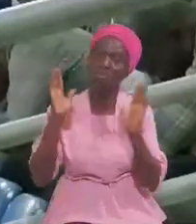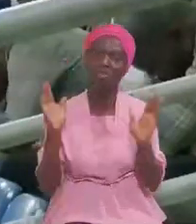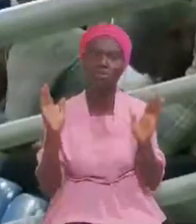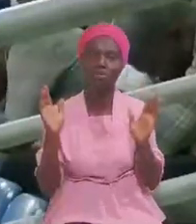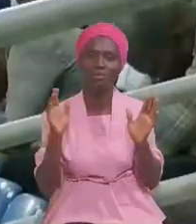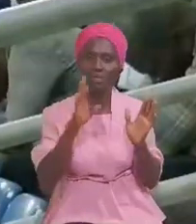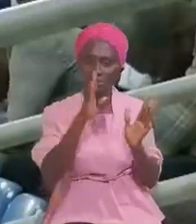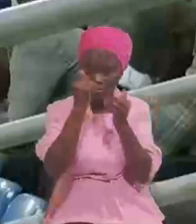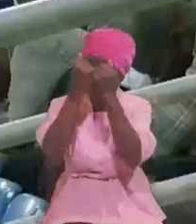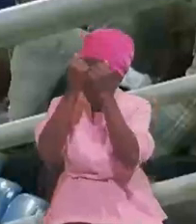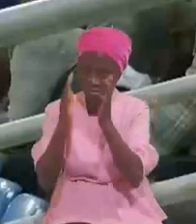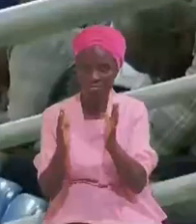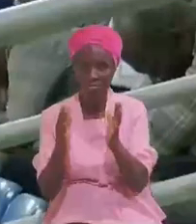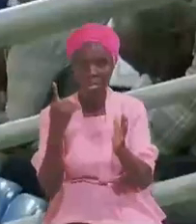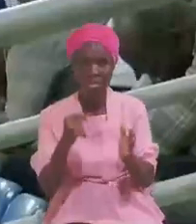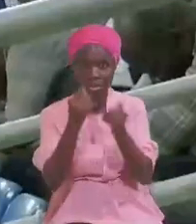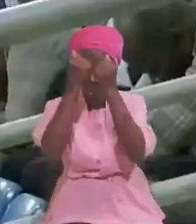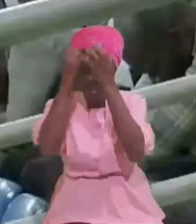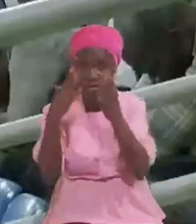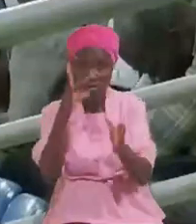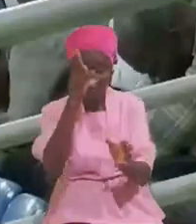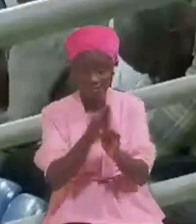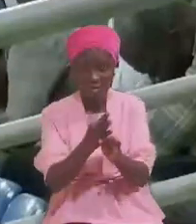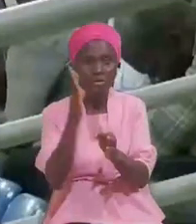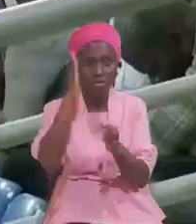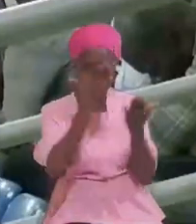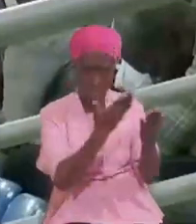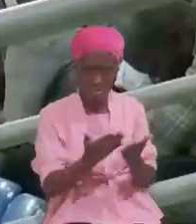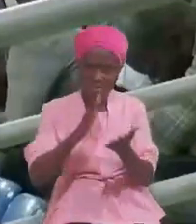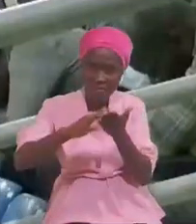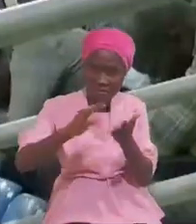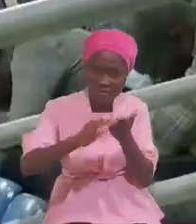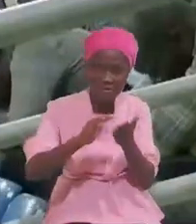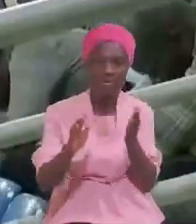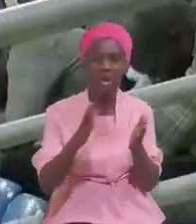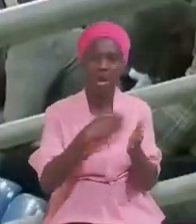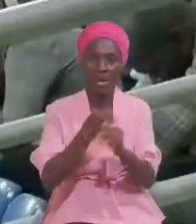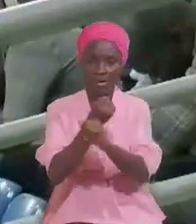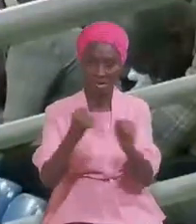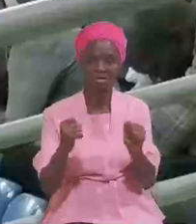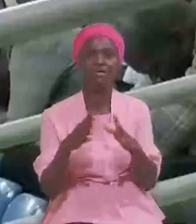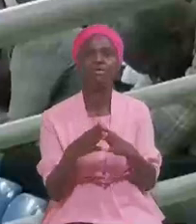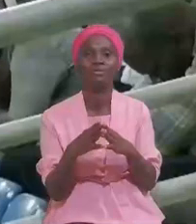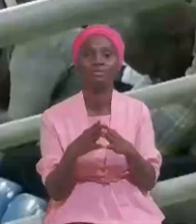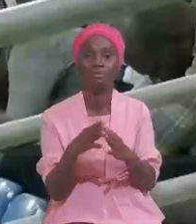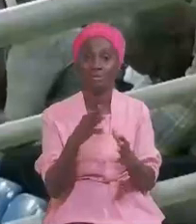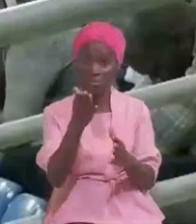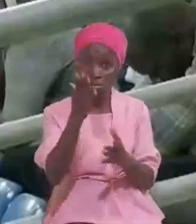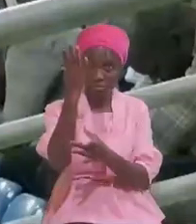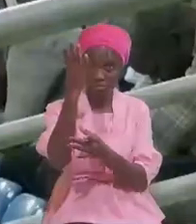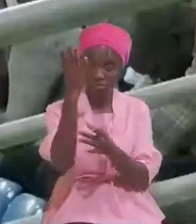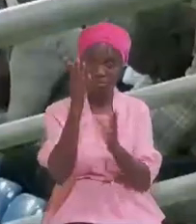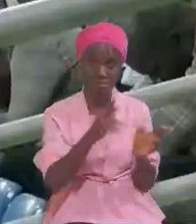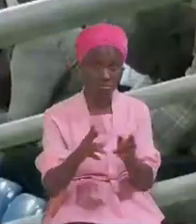L'obéissance de la foi va apporter le pardon et le salut. Si vous levez la main, priez